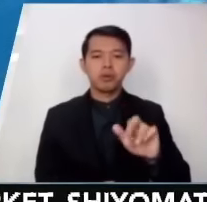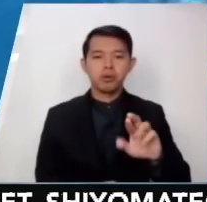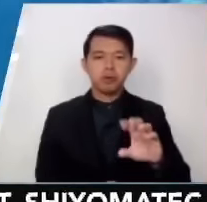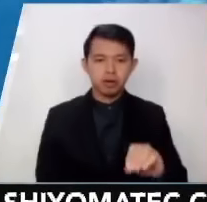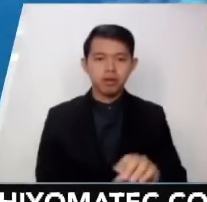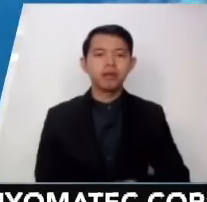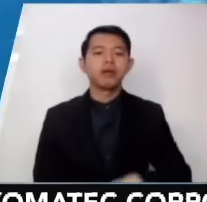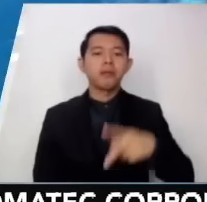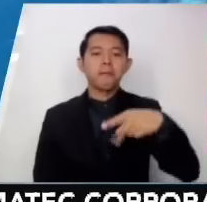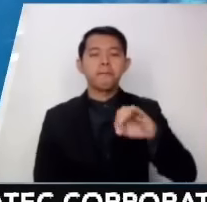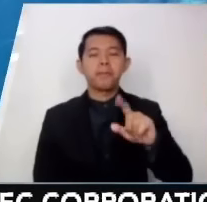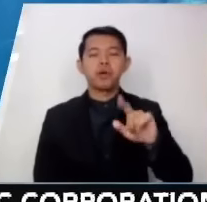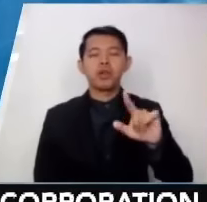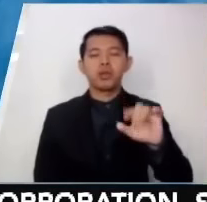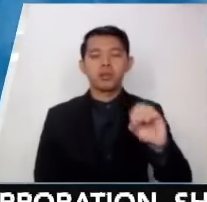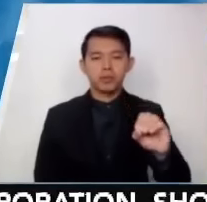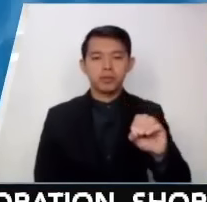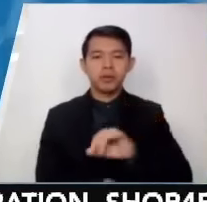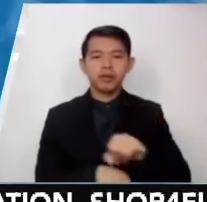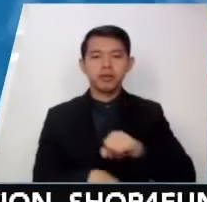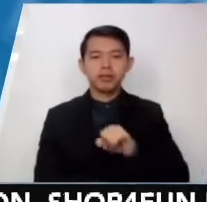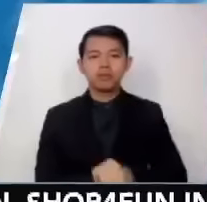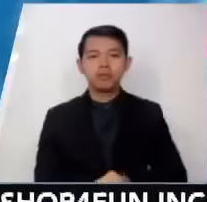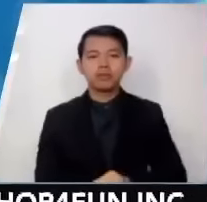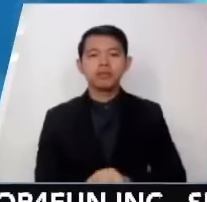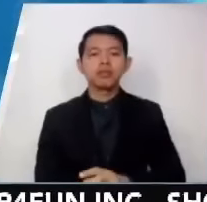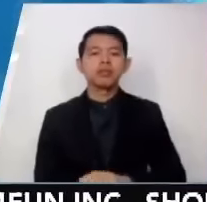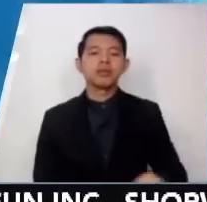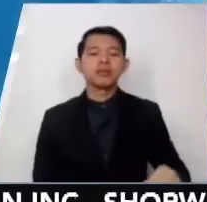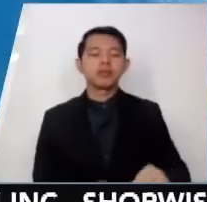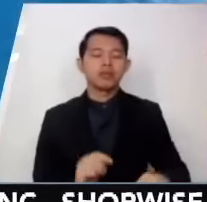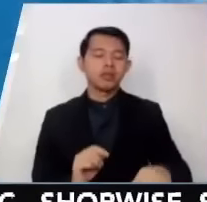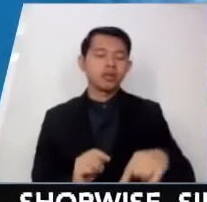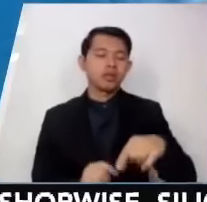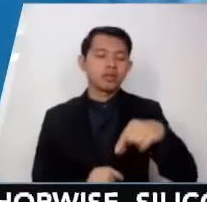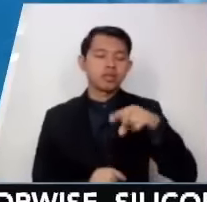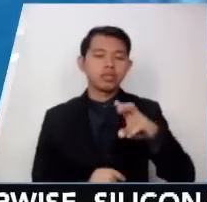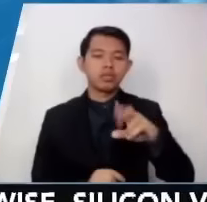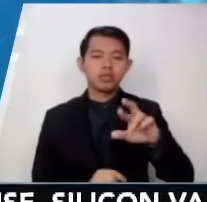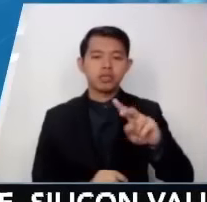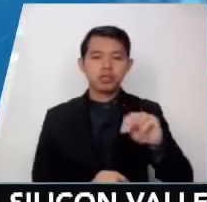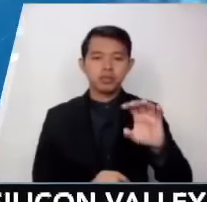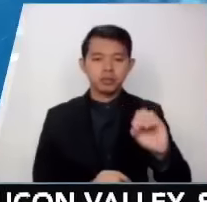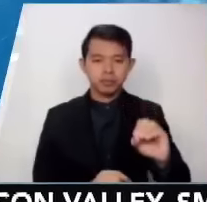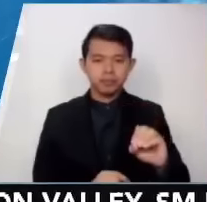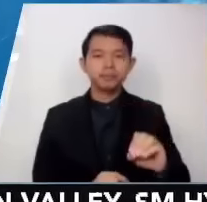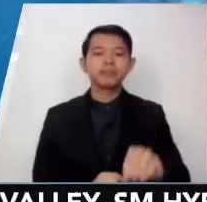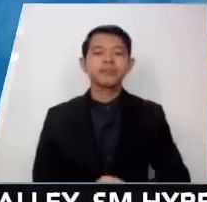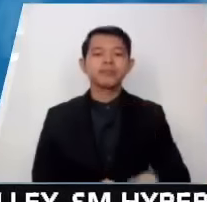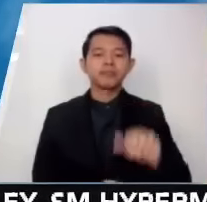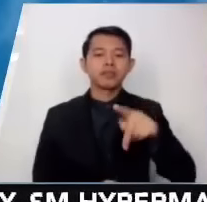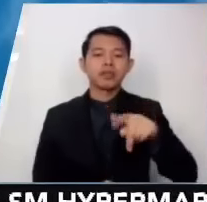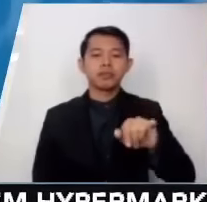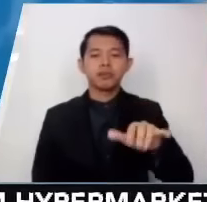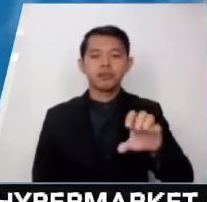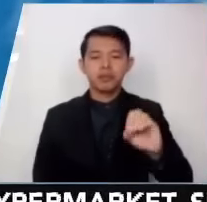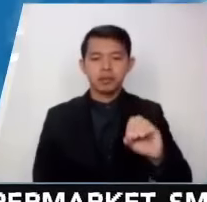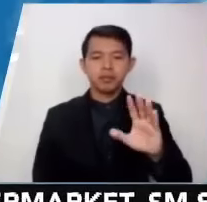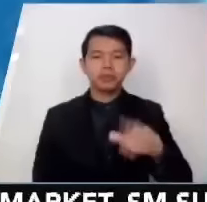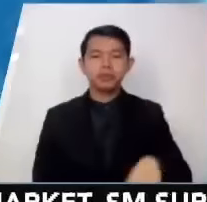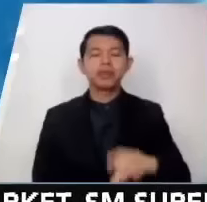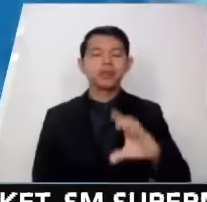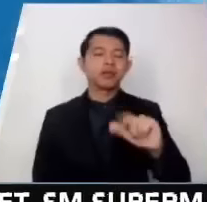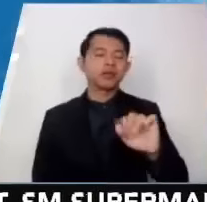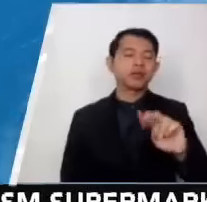ng Quirino, northern portion ng Apayao, at eastern portion ng Kalinga. Signal number 1 naman dito po sa